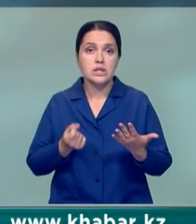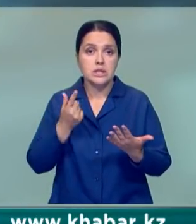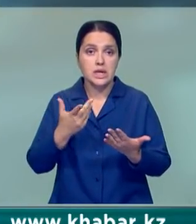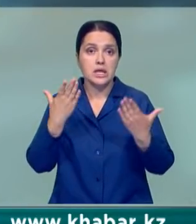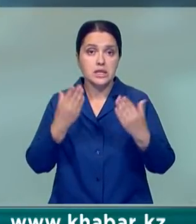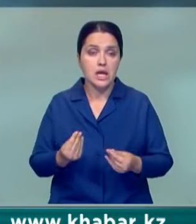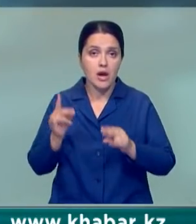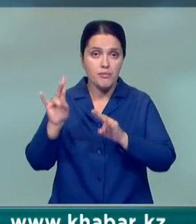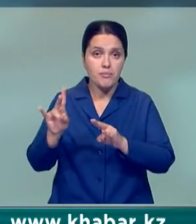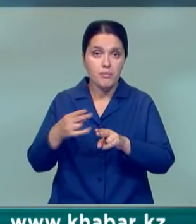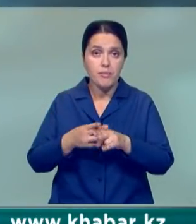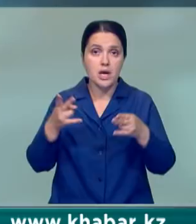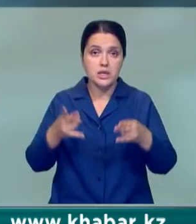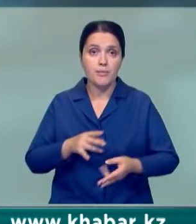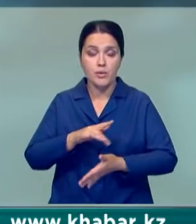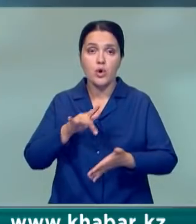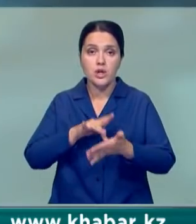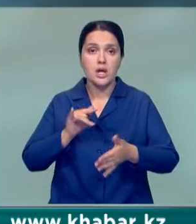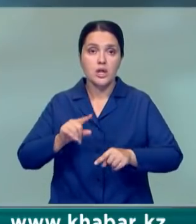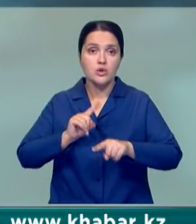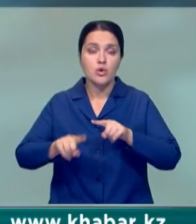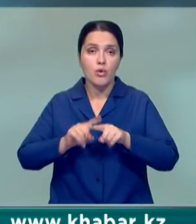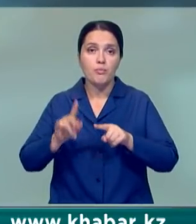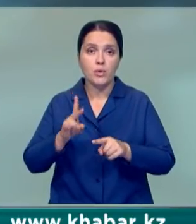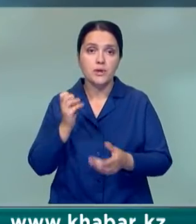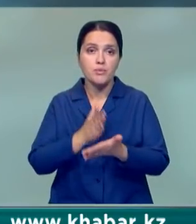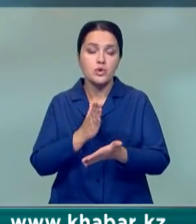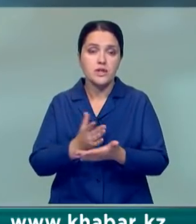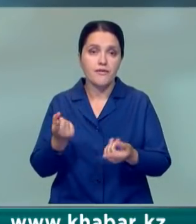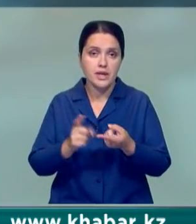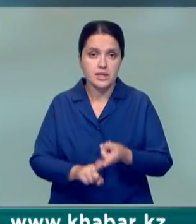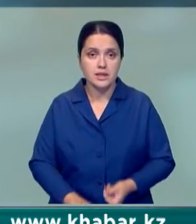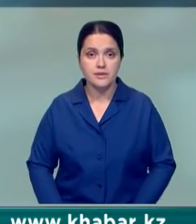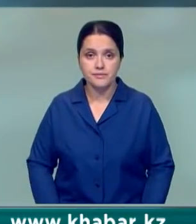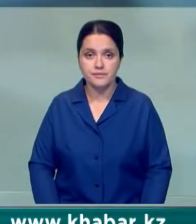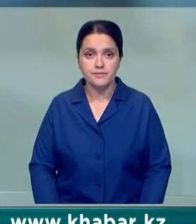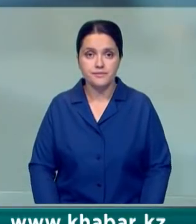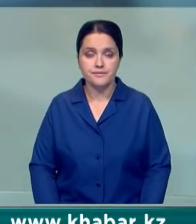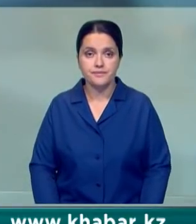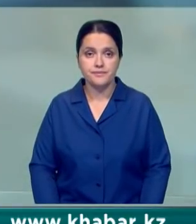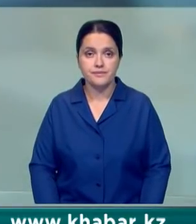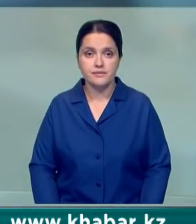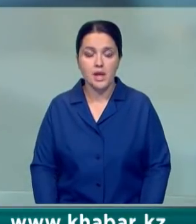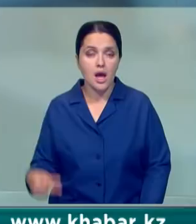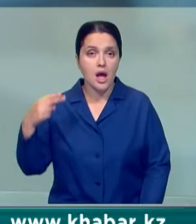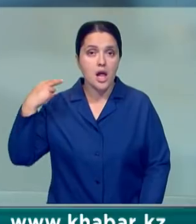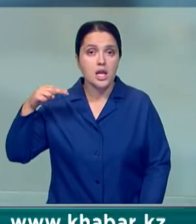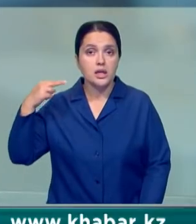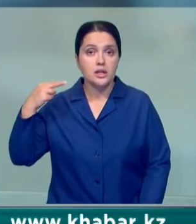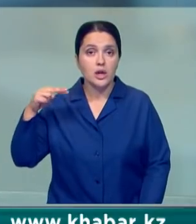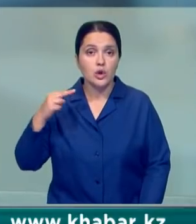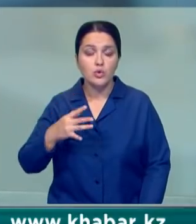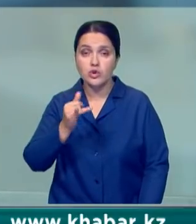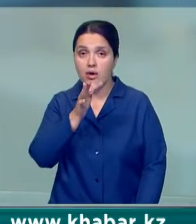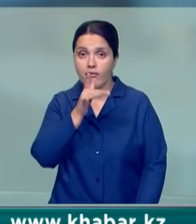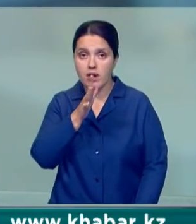находится в пострадавшем регионе и ей с минуты на минуту выйдет с нами напрямую связь роль современной литературы в